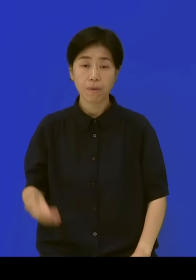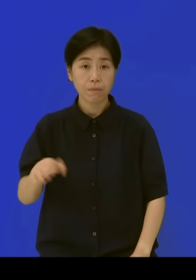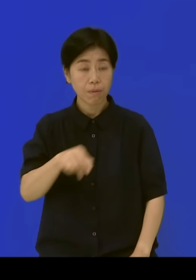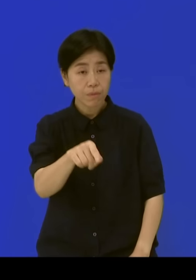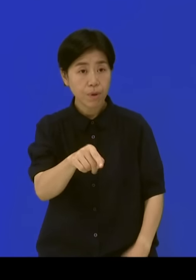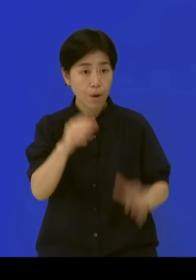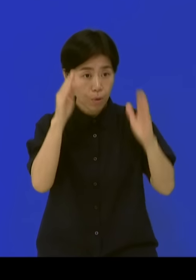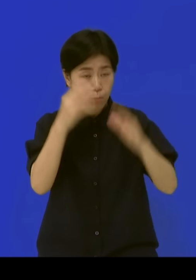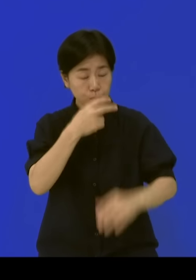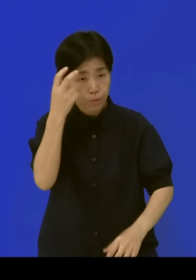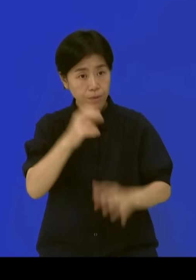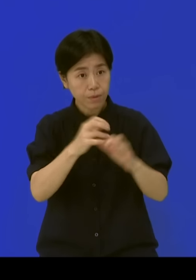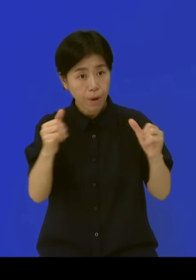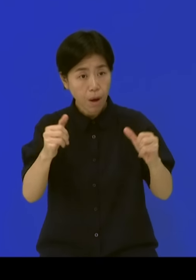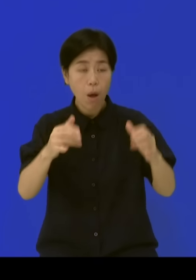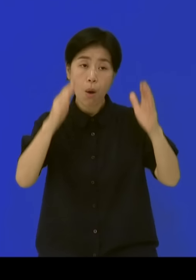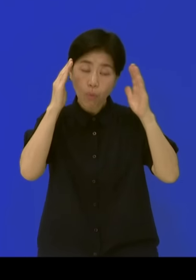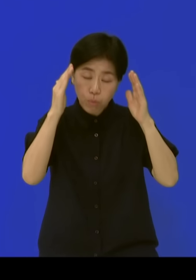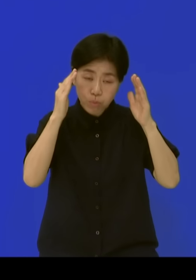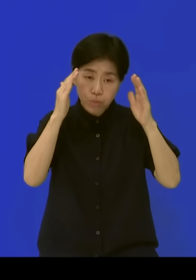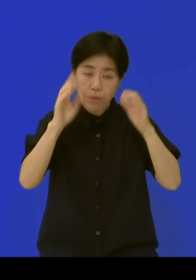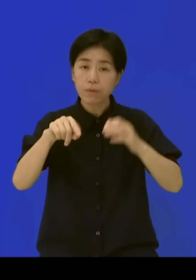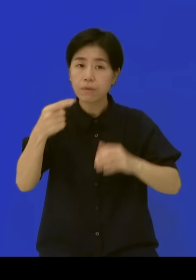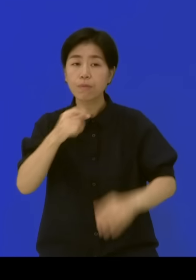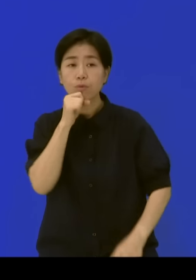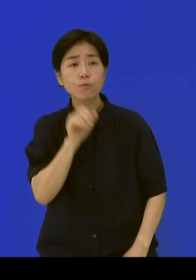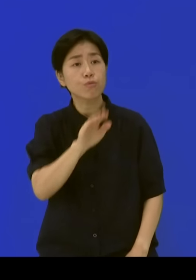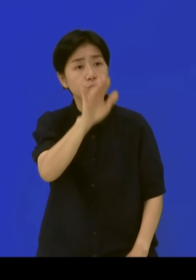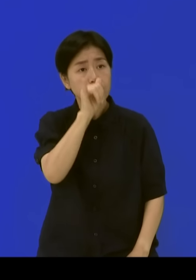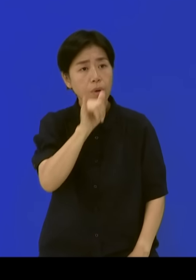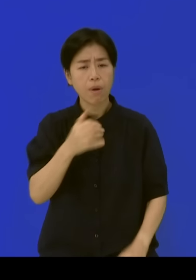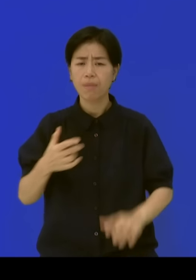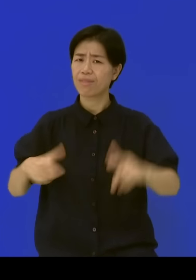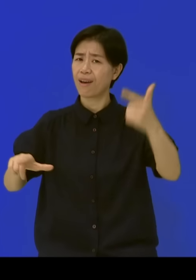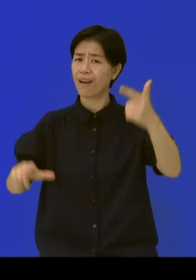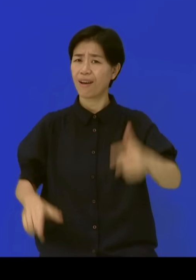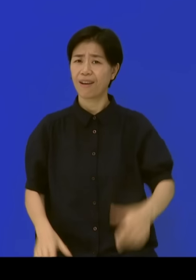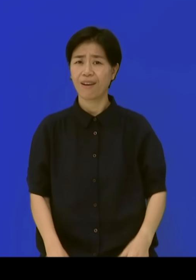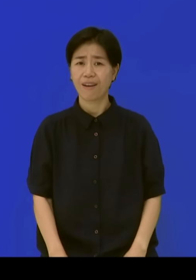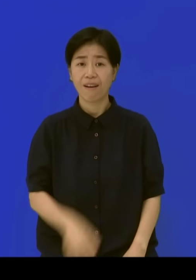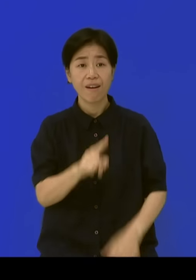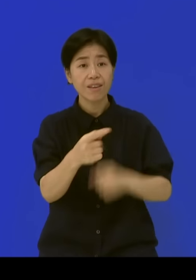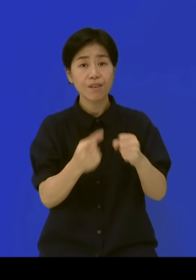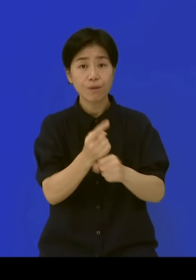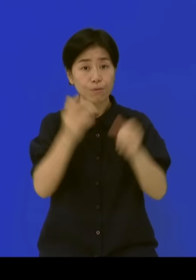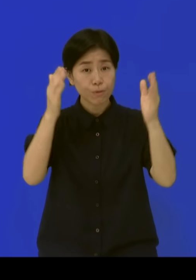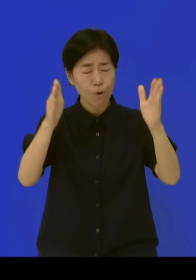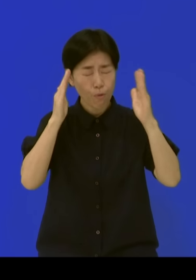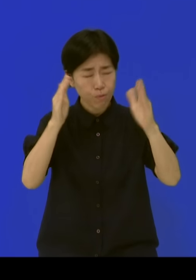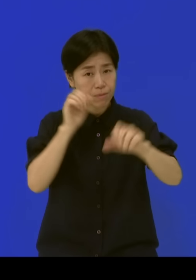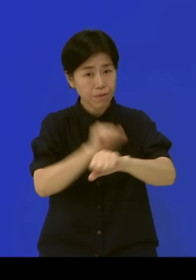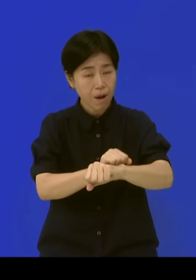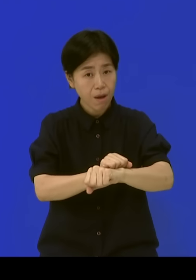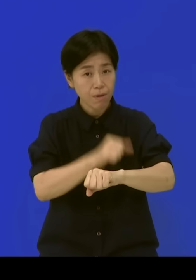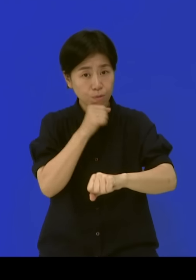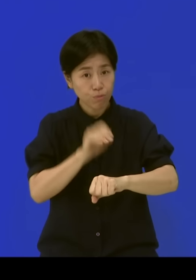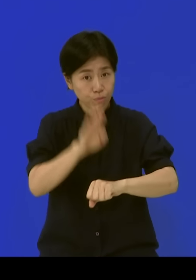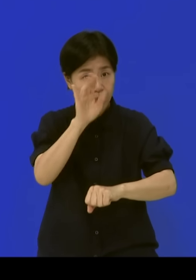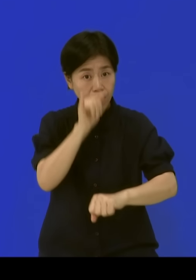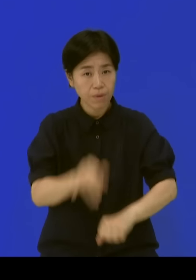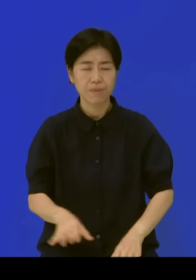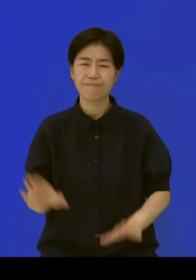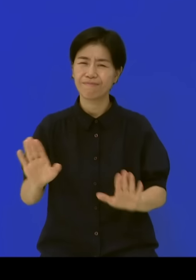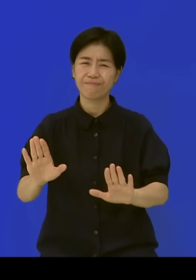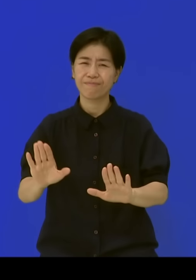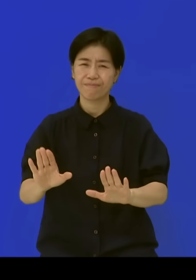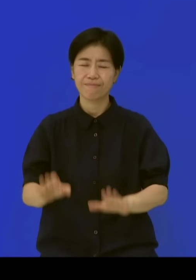했더니 뭐 자연스럽게 이어지더라고요. 근데 우리는 안 오르더라고요. 근데 어떻게 그 1년 사이에 확 오르던가요? 그게 이제 재수를 저는 결국